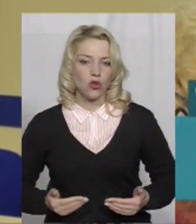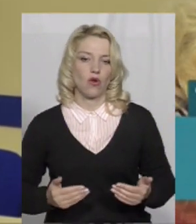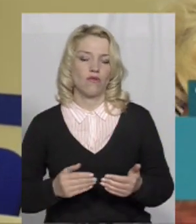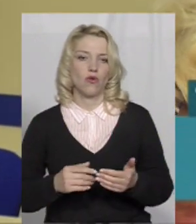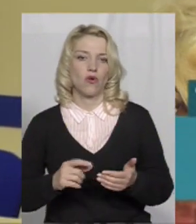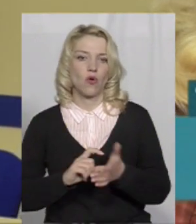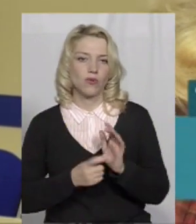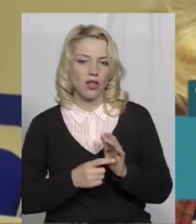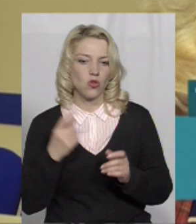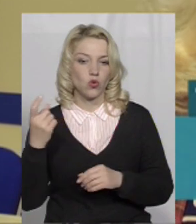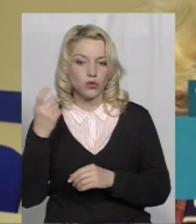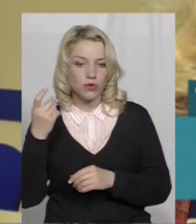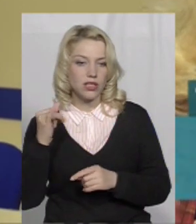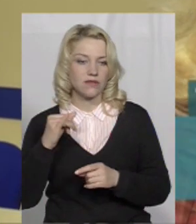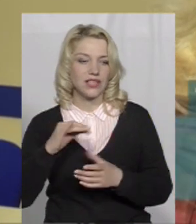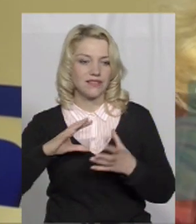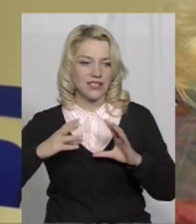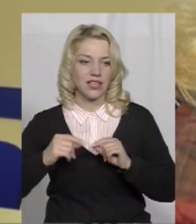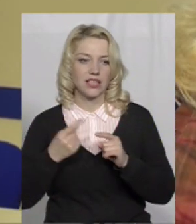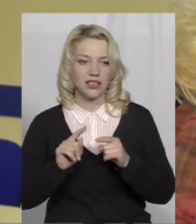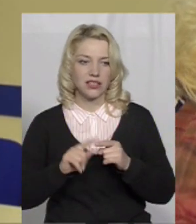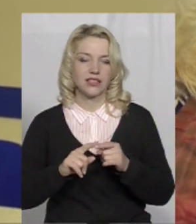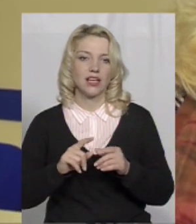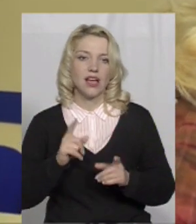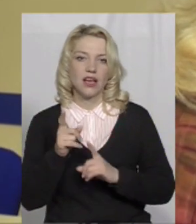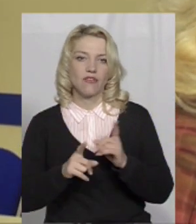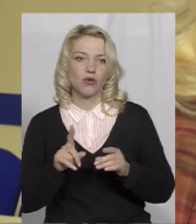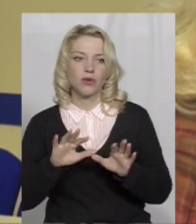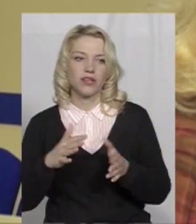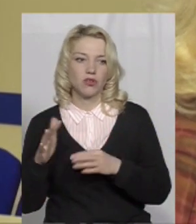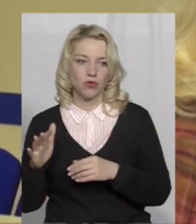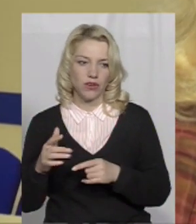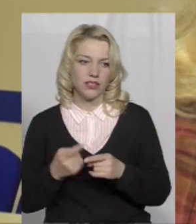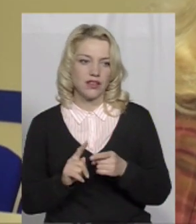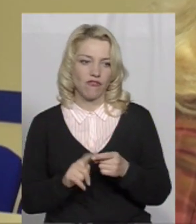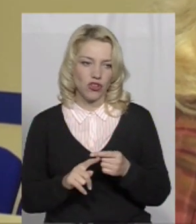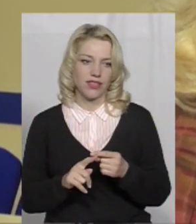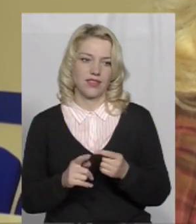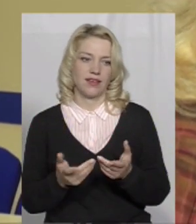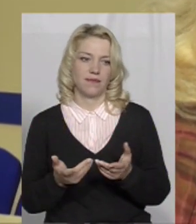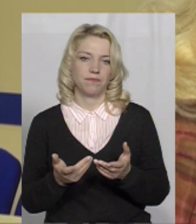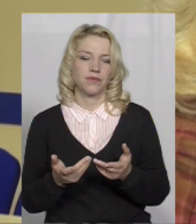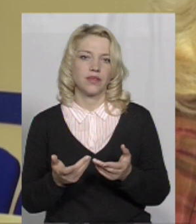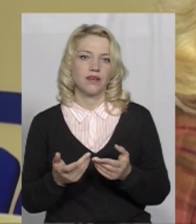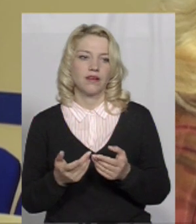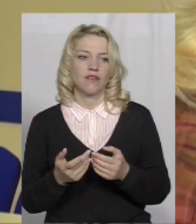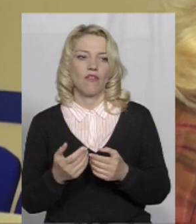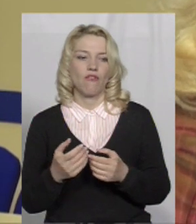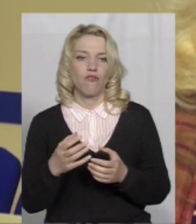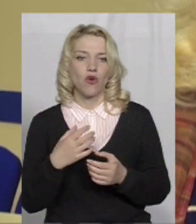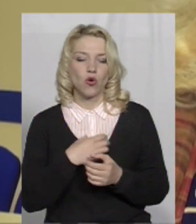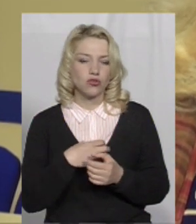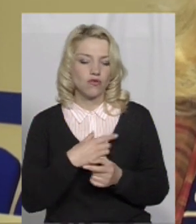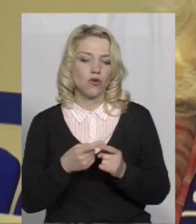господарства і взагалі ті реформи, які відбуваються, вони в певній мірі і в основному